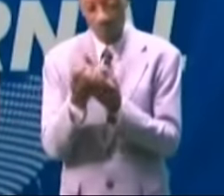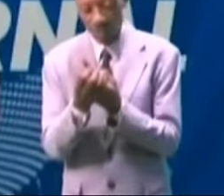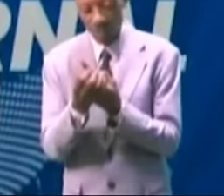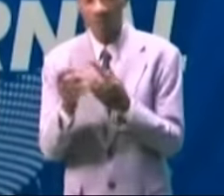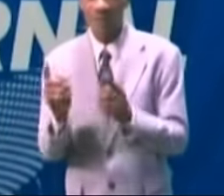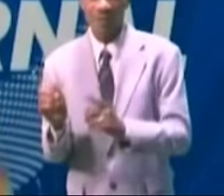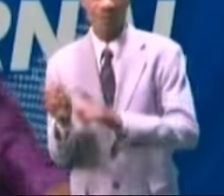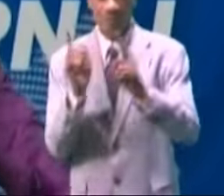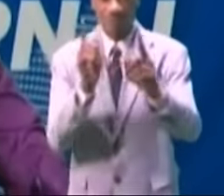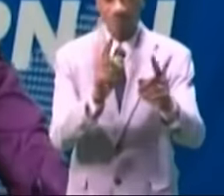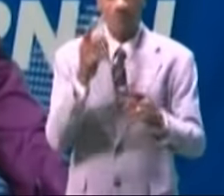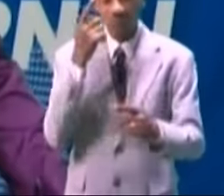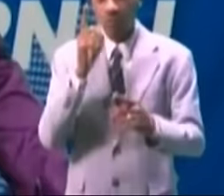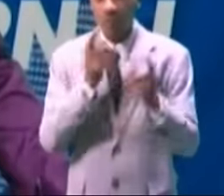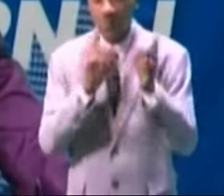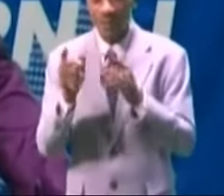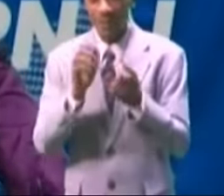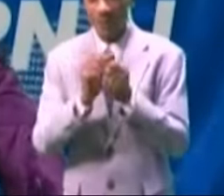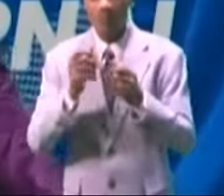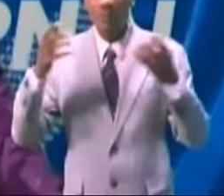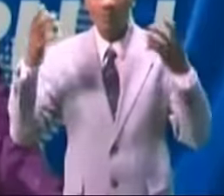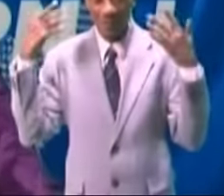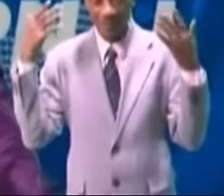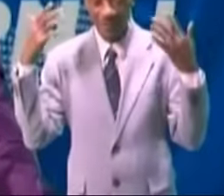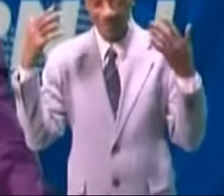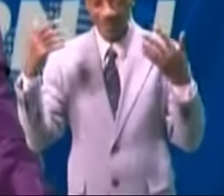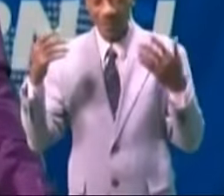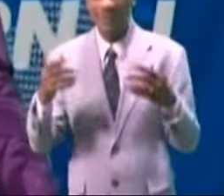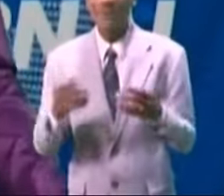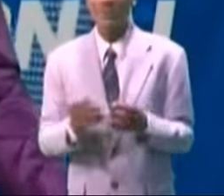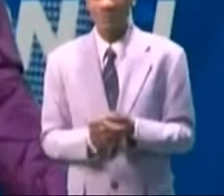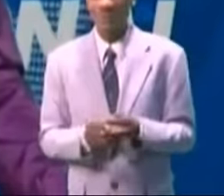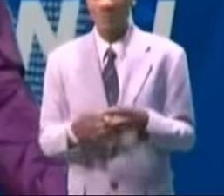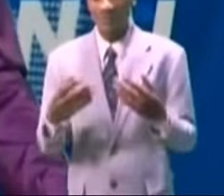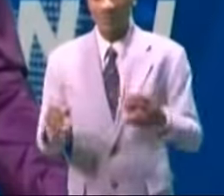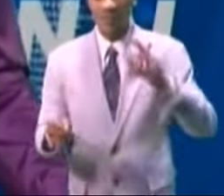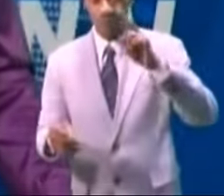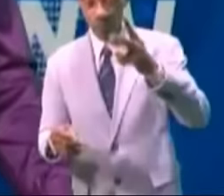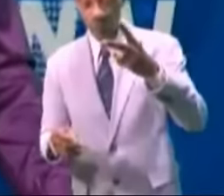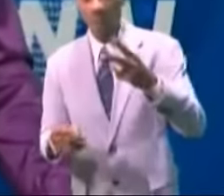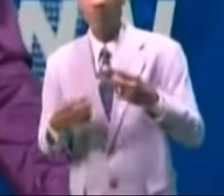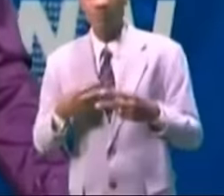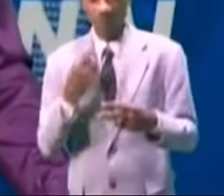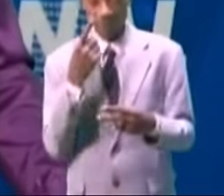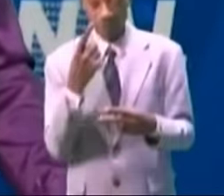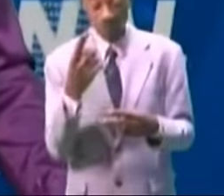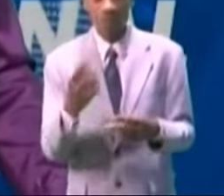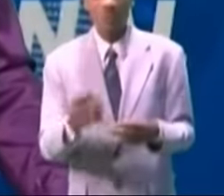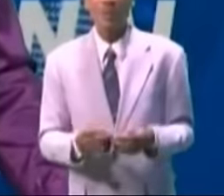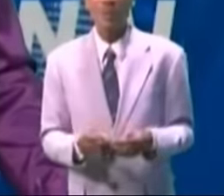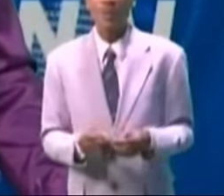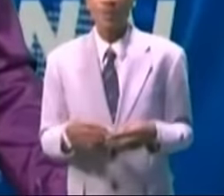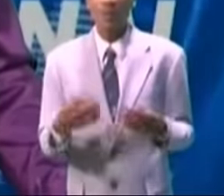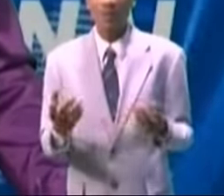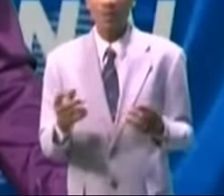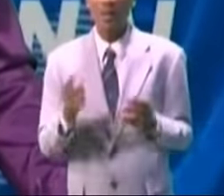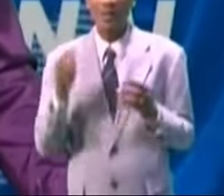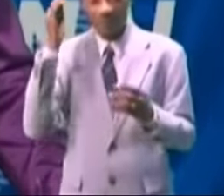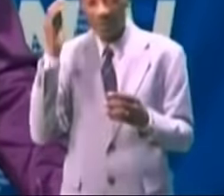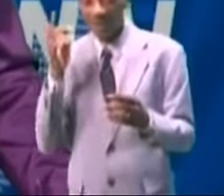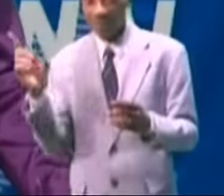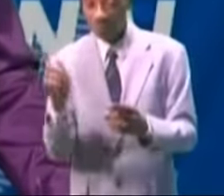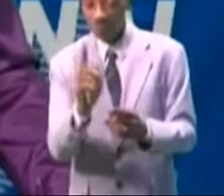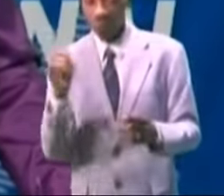du Congo. Vous venez de suivre tout à l'heure en direct sur la radio-télévision nationale congolaise le tout premier conseil des ministres